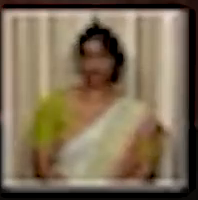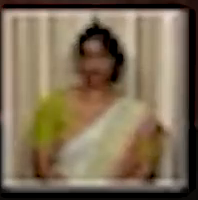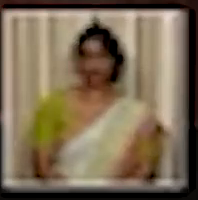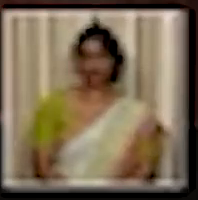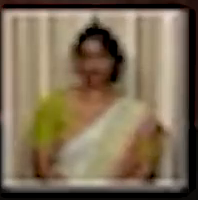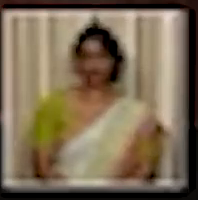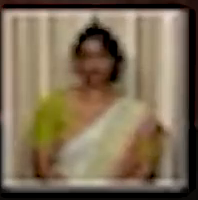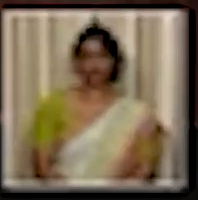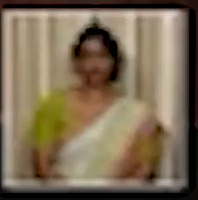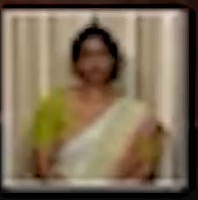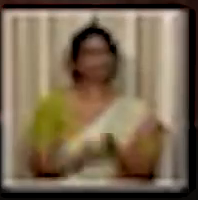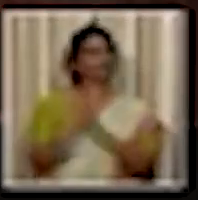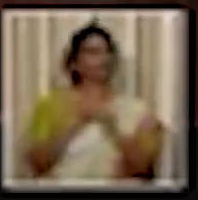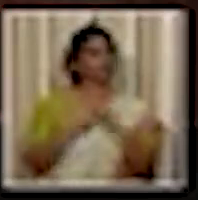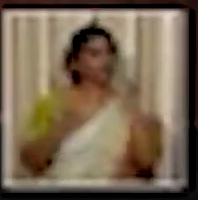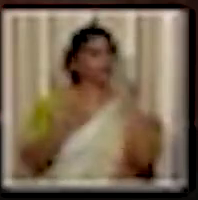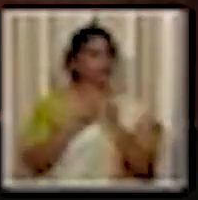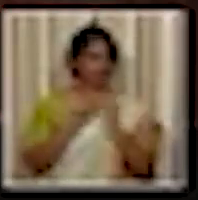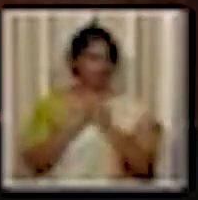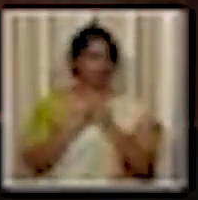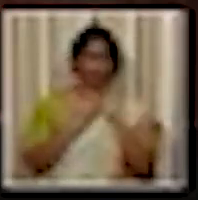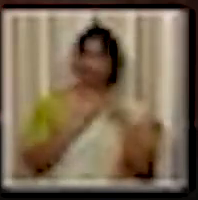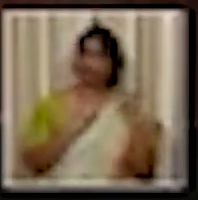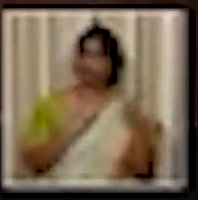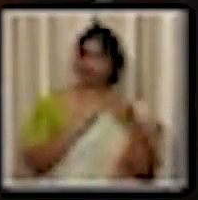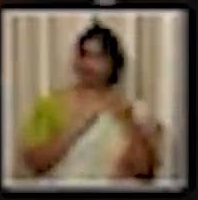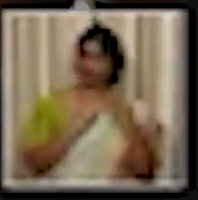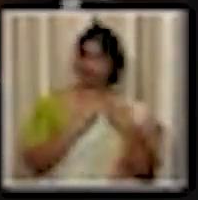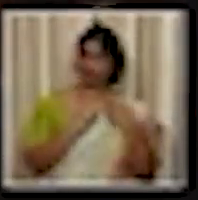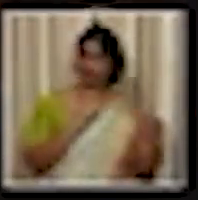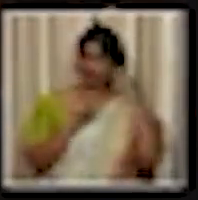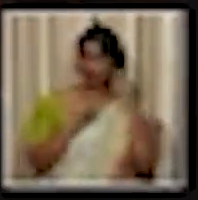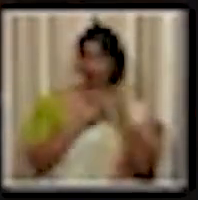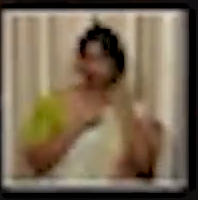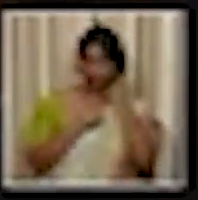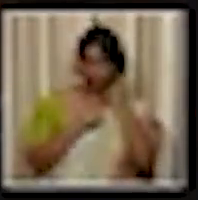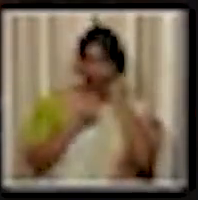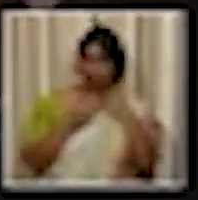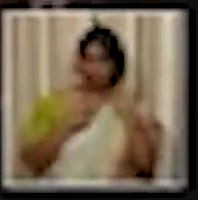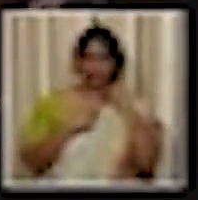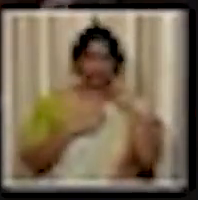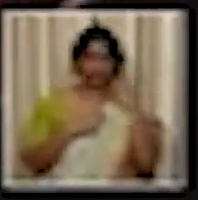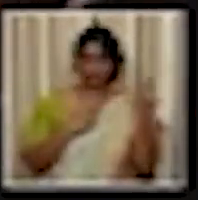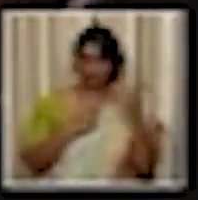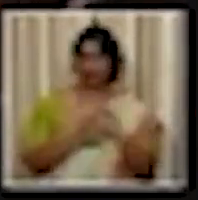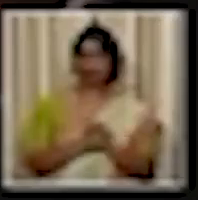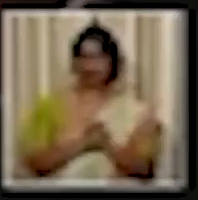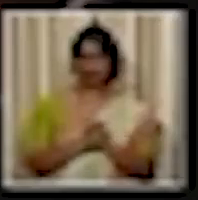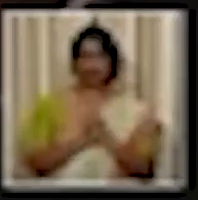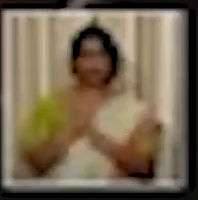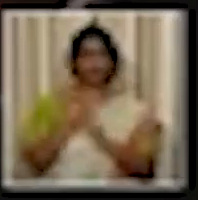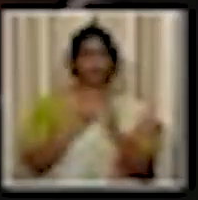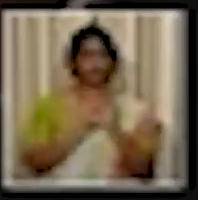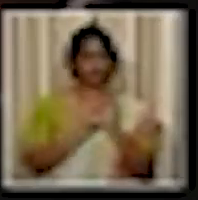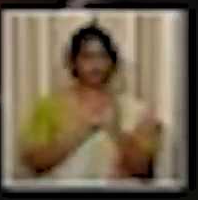රෝමන් මන්තුම මේ ඇමතුමනේ ඒ සම්බන්ධව ගැටලුවක් තියෙනවා. මේ මම ඔබතුමා මේ පිළිබඳව දැනුවත්ද මම දන්නේ නැහැ. ඇමතුමනේ